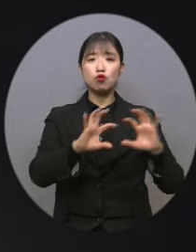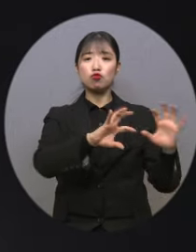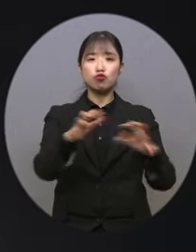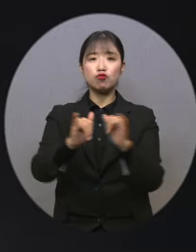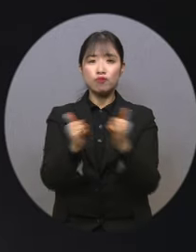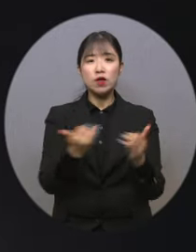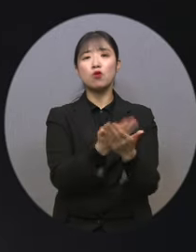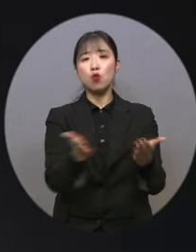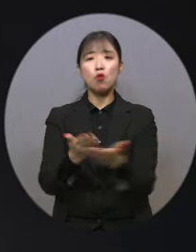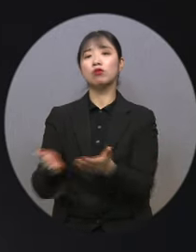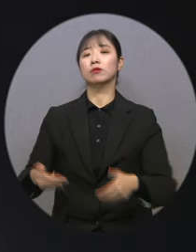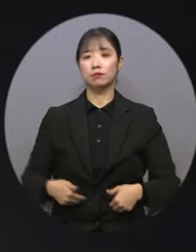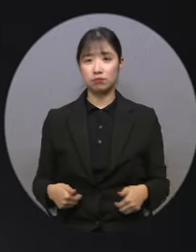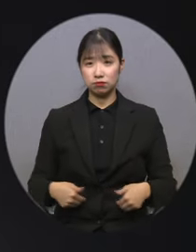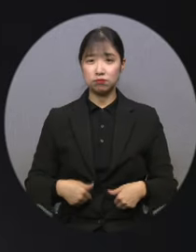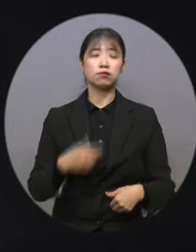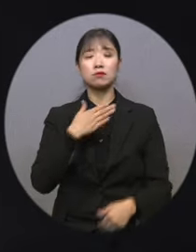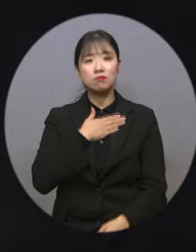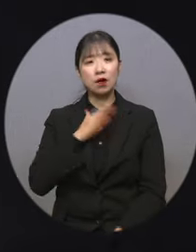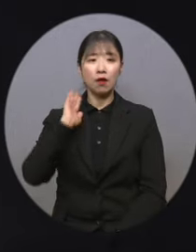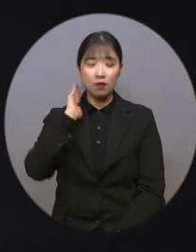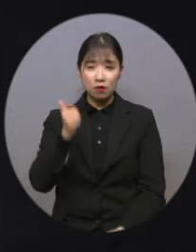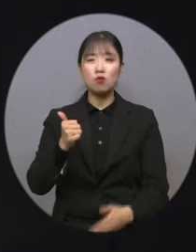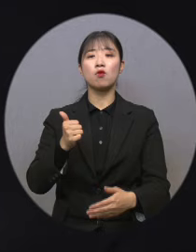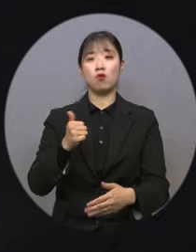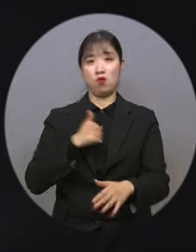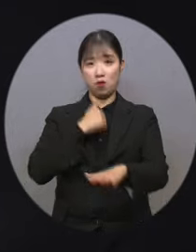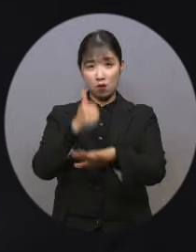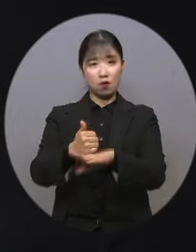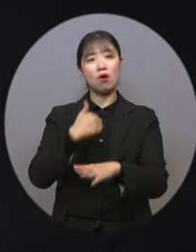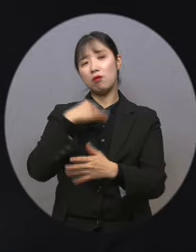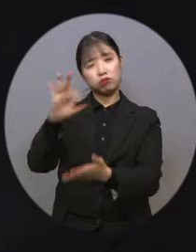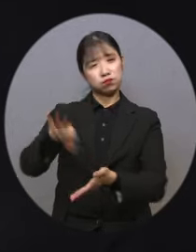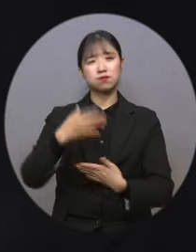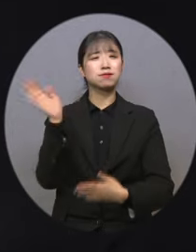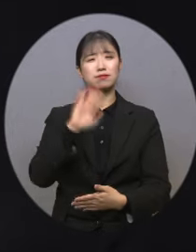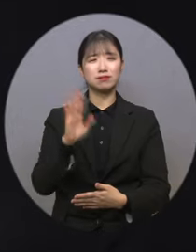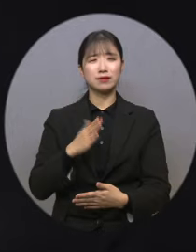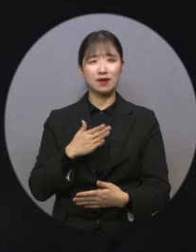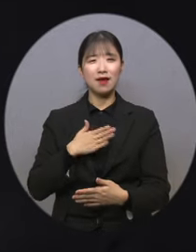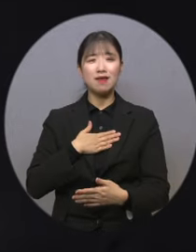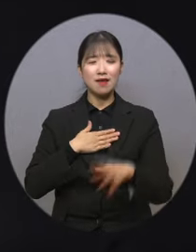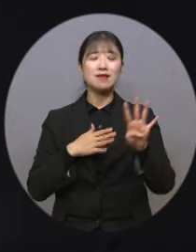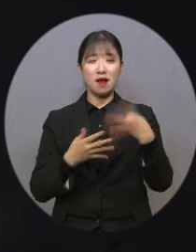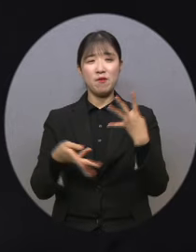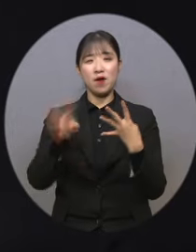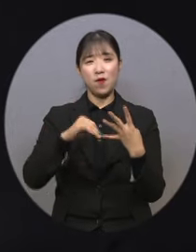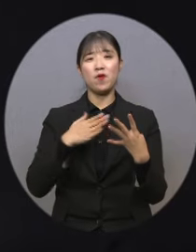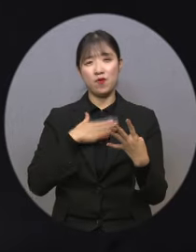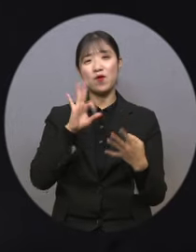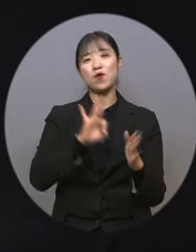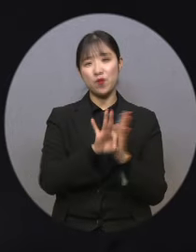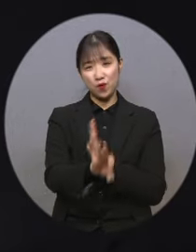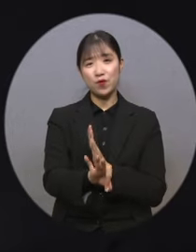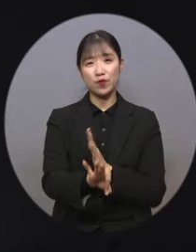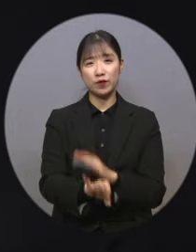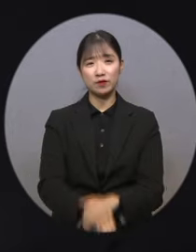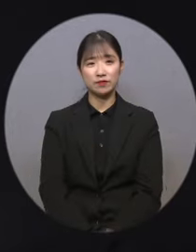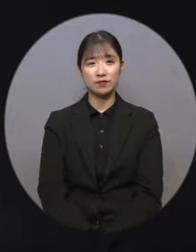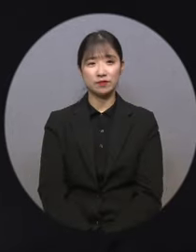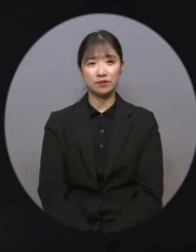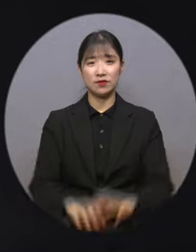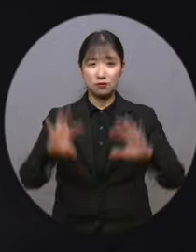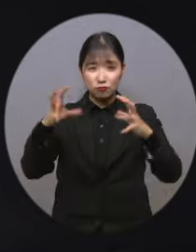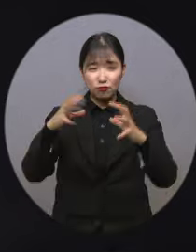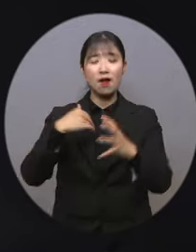그 그러나 노 대통령이 되고 시골로 안봤습니다 판공비 400억 내 돈 쓸 거에요 국가의